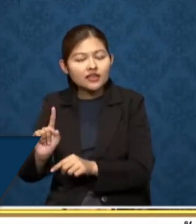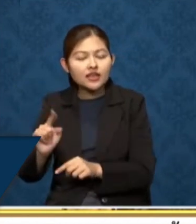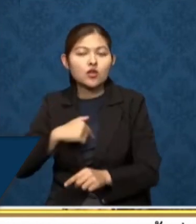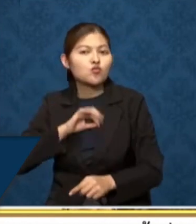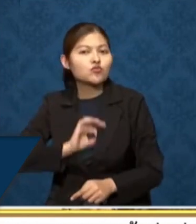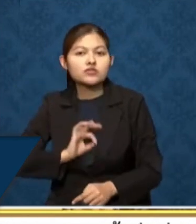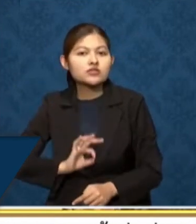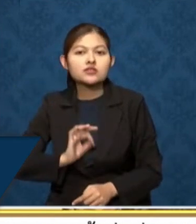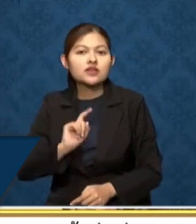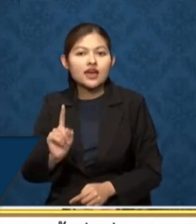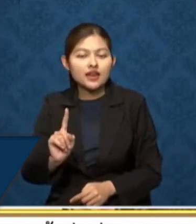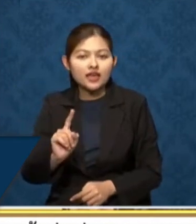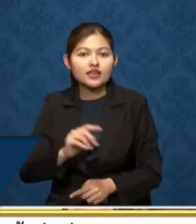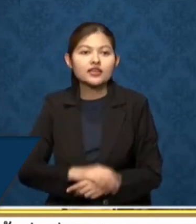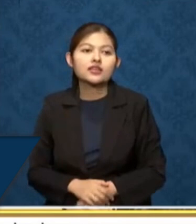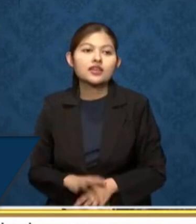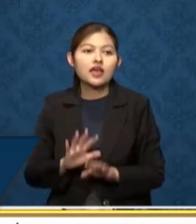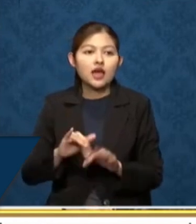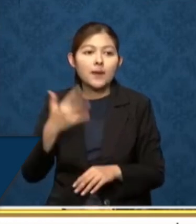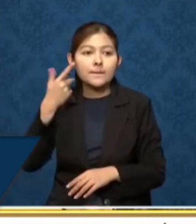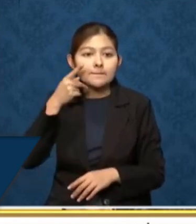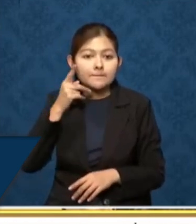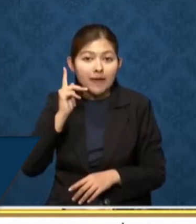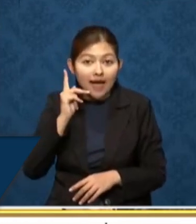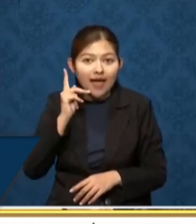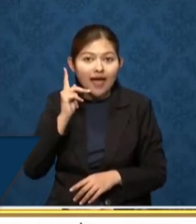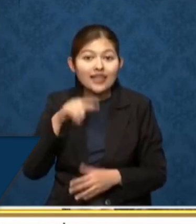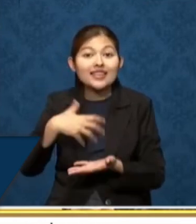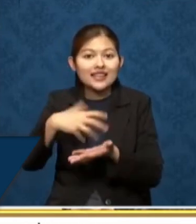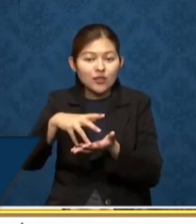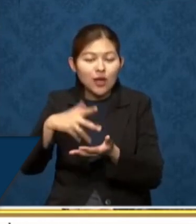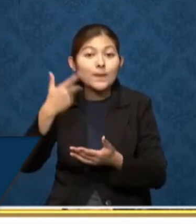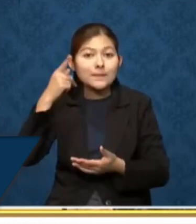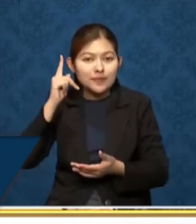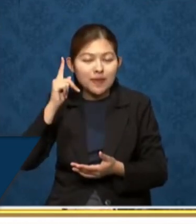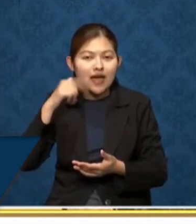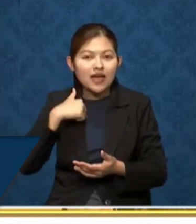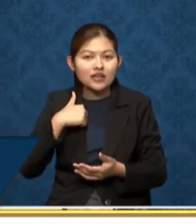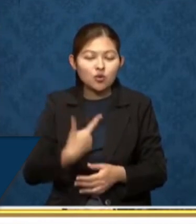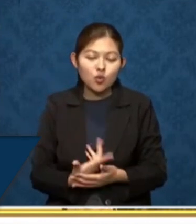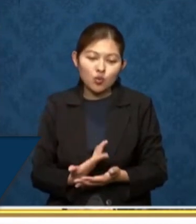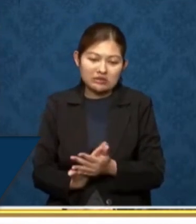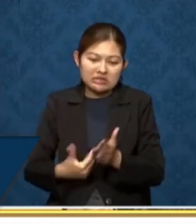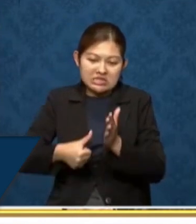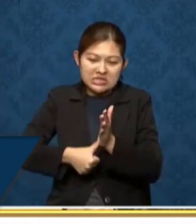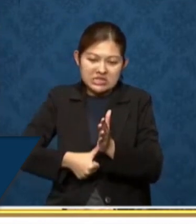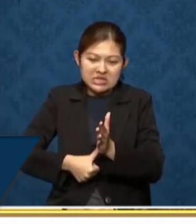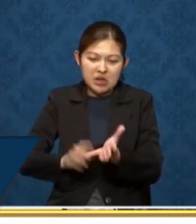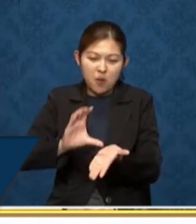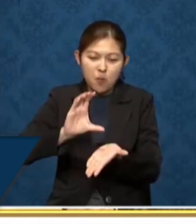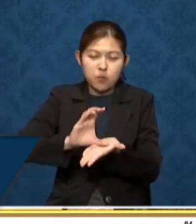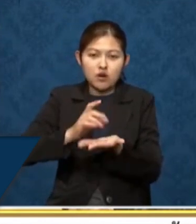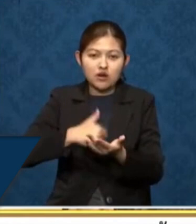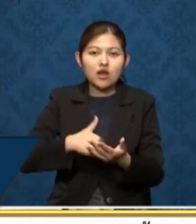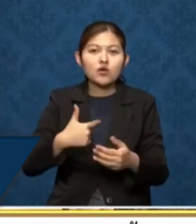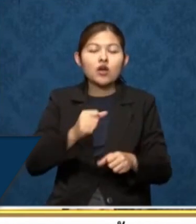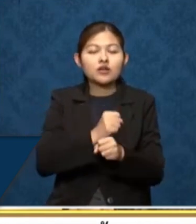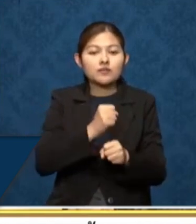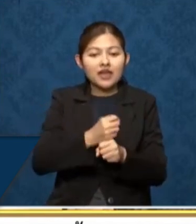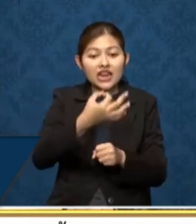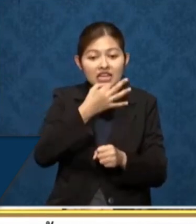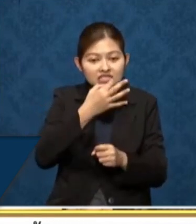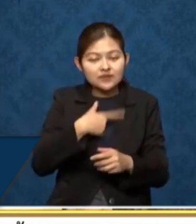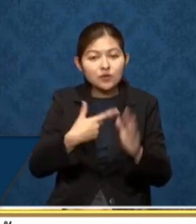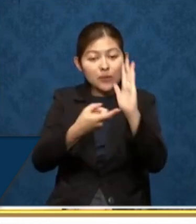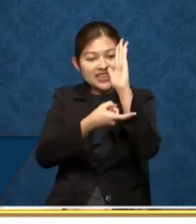ไรคุณป้าคนหนึ่งค่ะใช้ชีวิตอยู่กับหนี้ก้อนโตนะคะต้องเลี้ยงอาชีพเลี้ยงทำมาหากินอาชีพของตัวเองด้วยการขึ้นไป